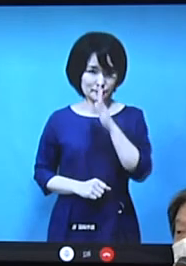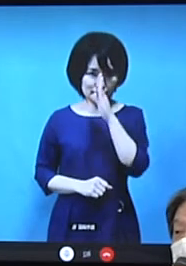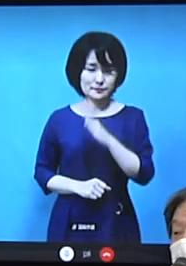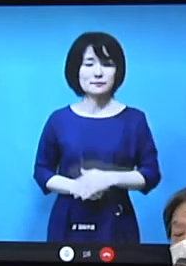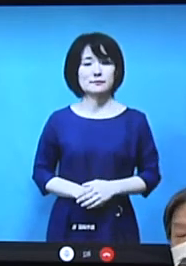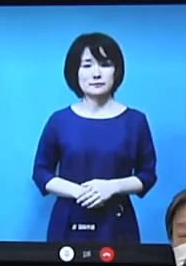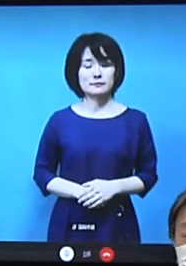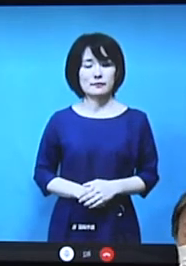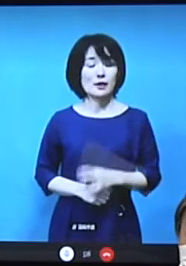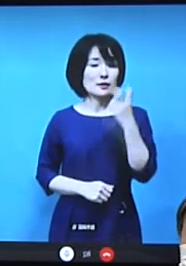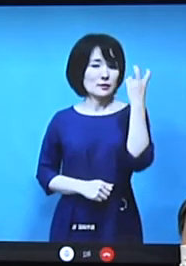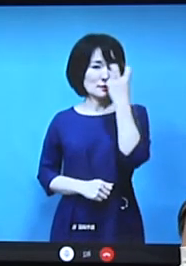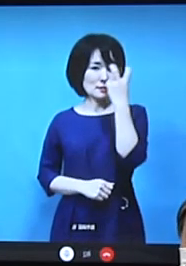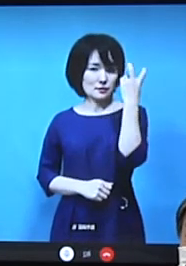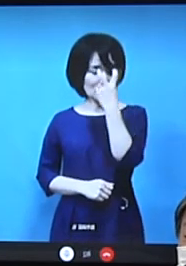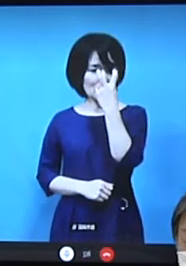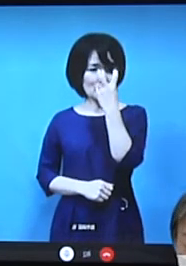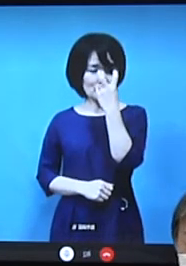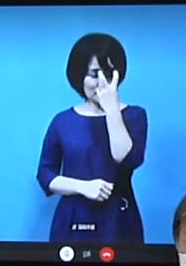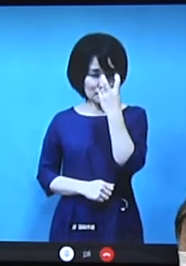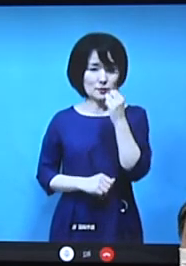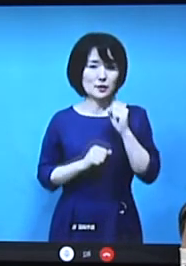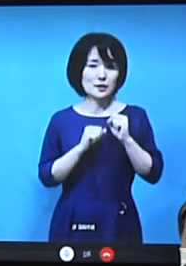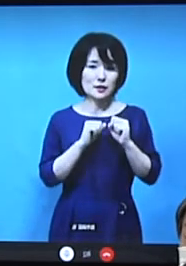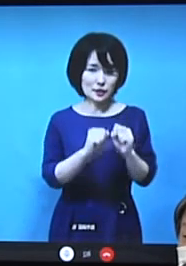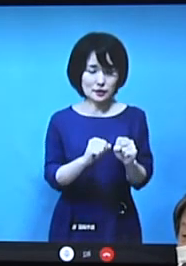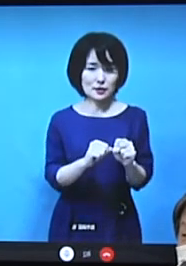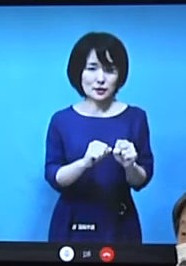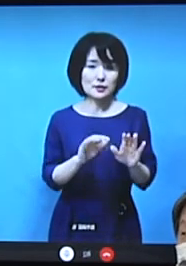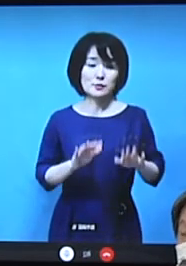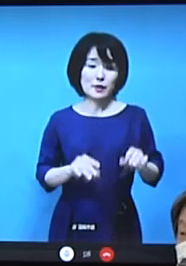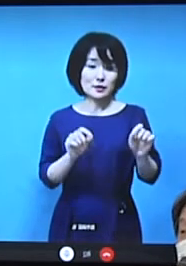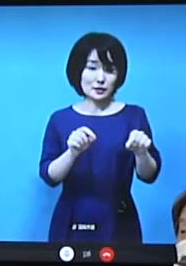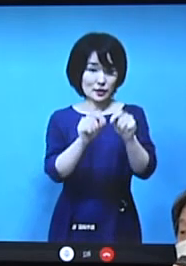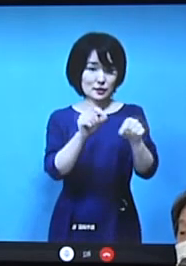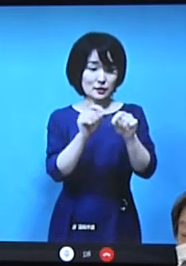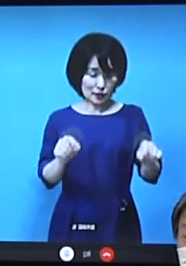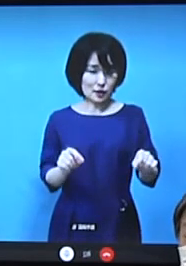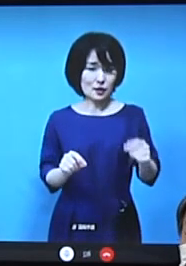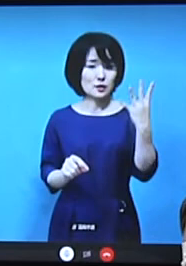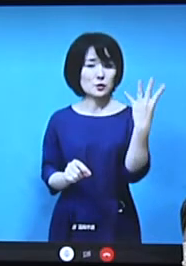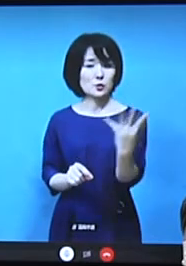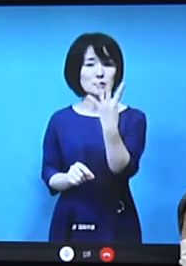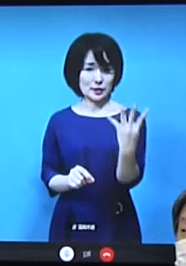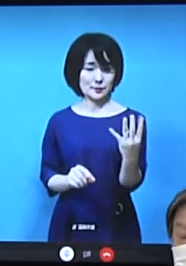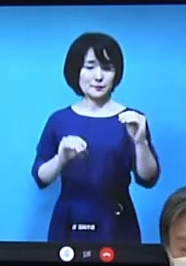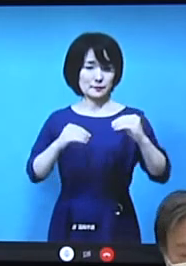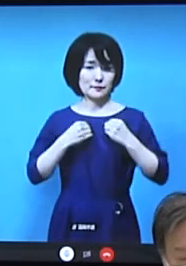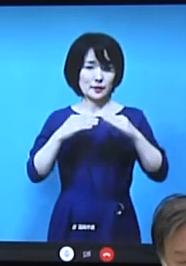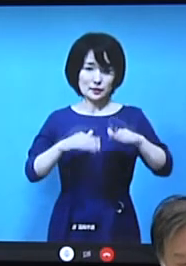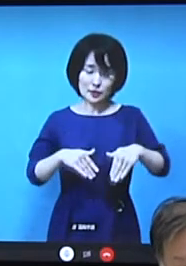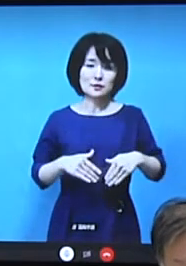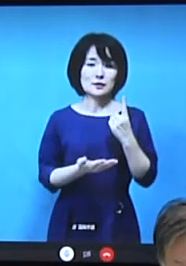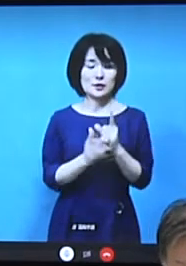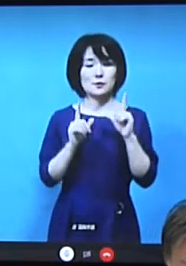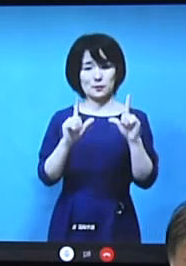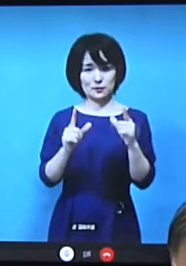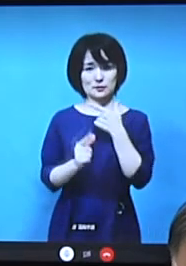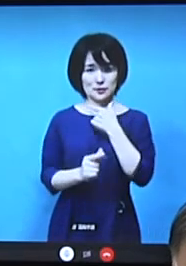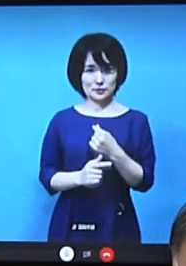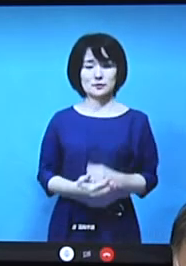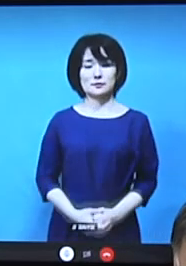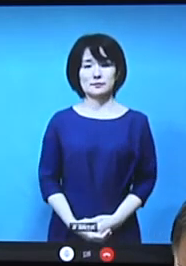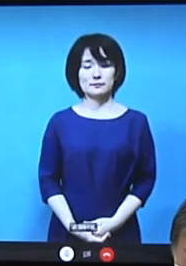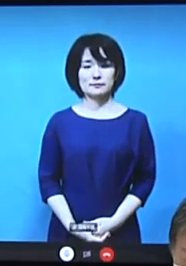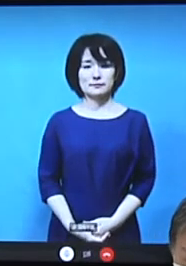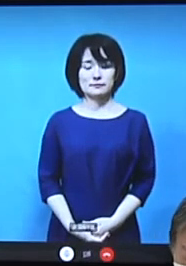査を、しまして、今のところ、今4名の方は陽性だということだけでお願いします。 わかり